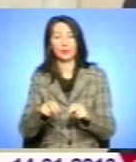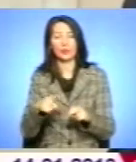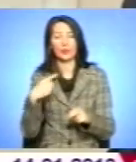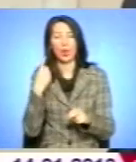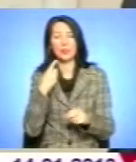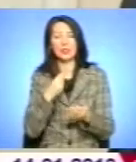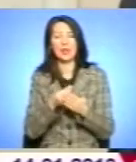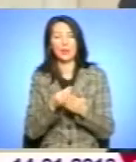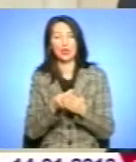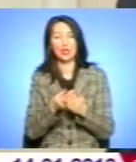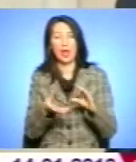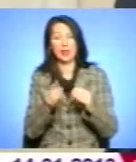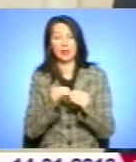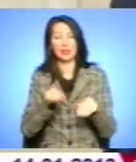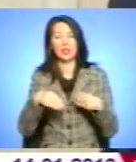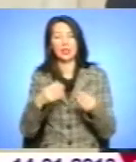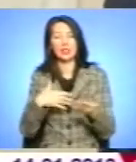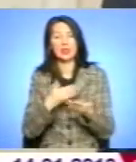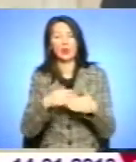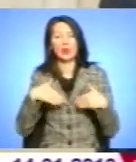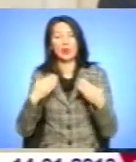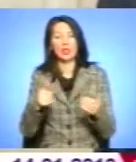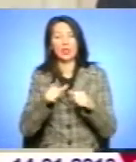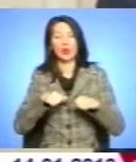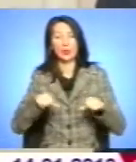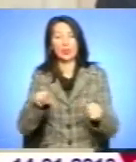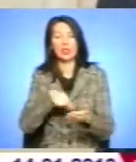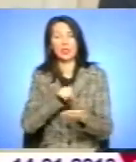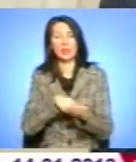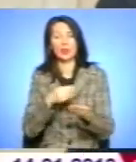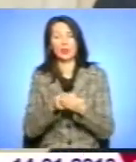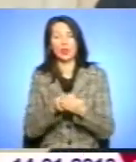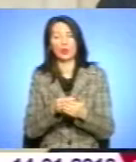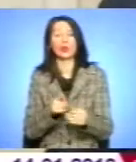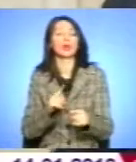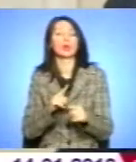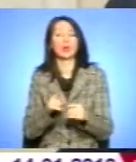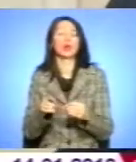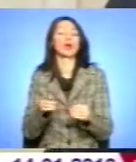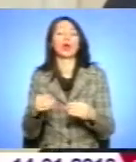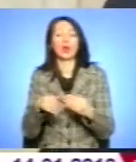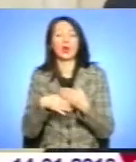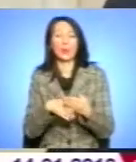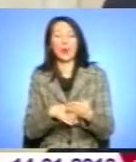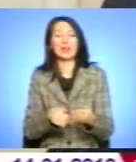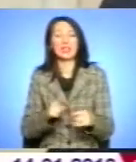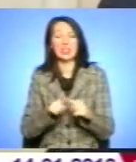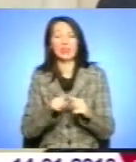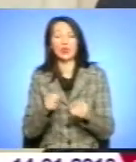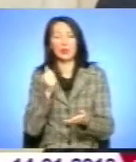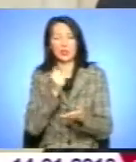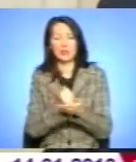обласний бюджет, надати свої пропозиції до комісії з питань бюджету і максимально сприяти найшвидшому затвердженню